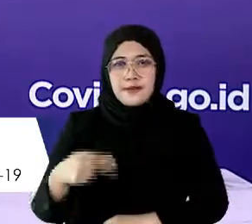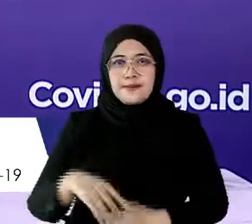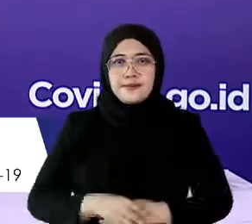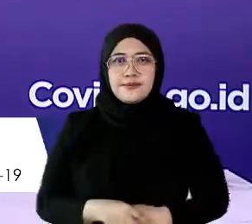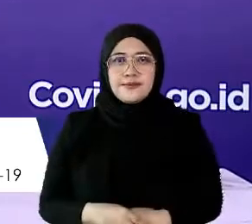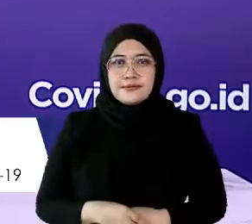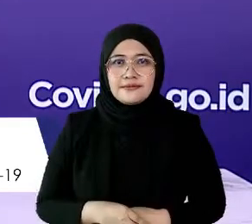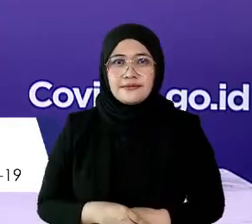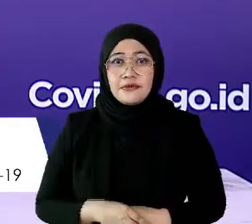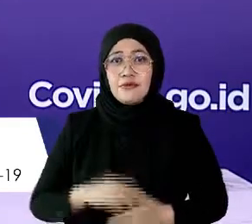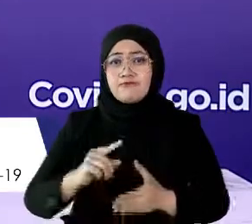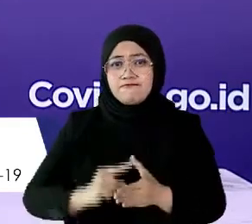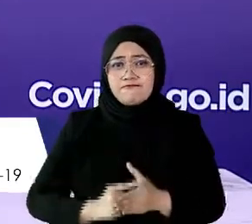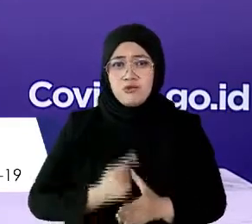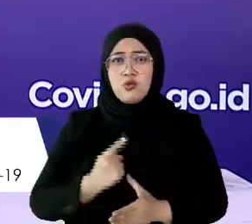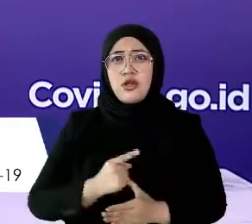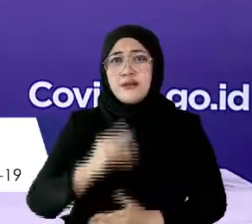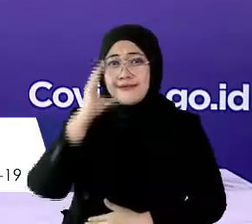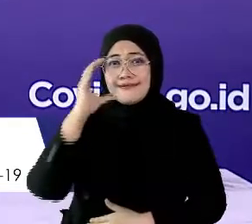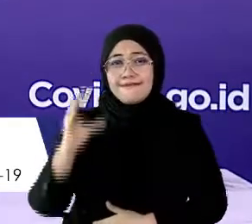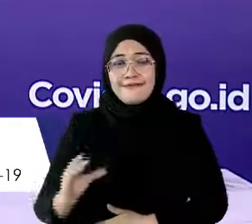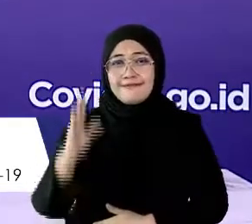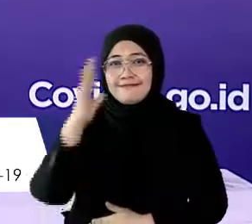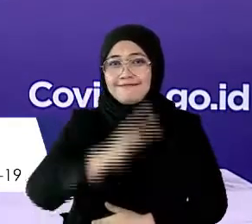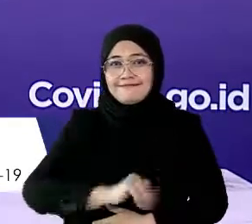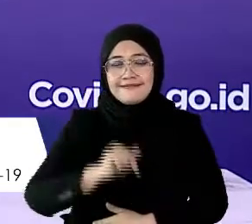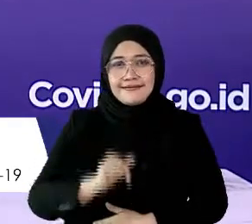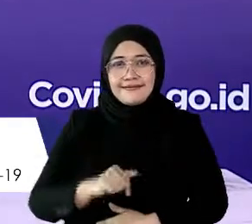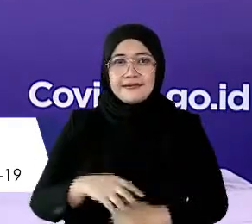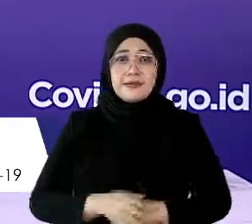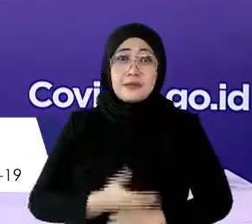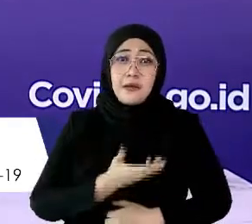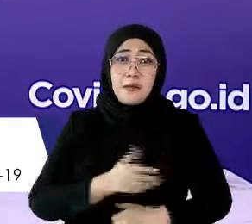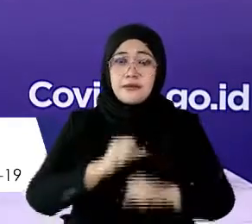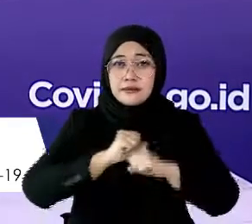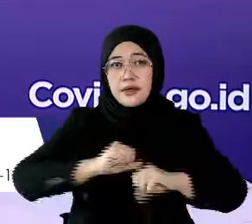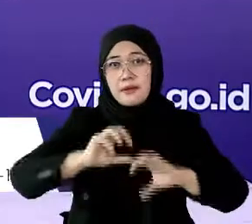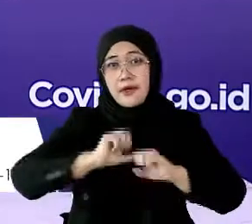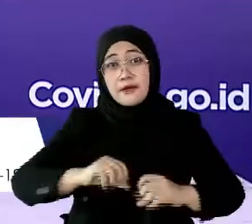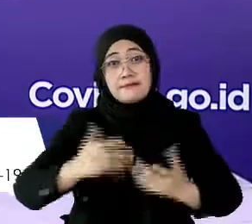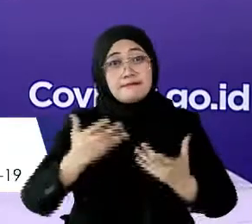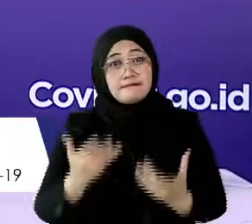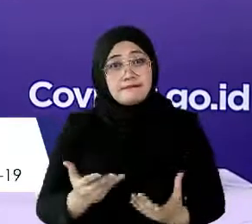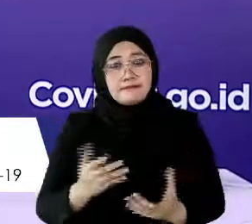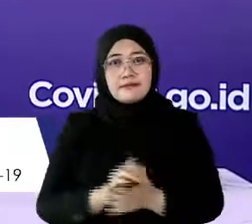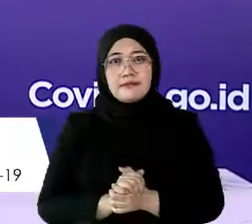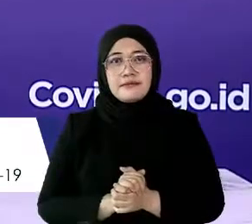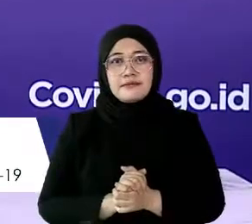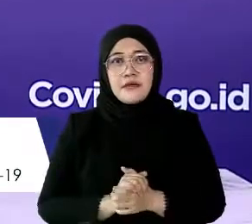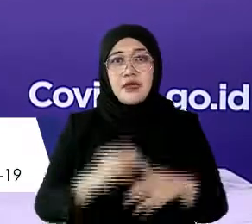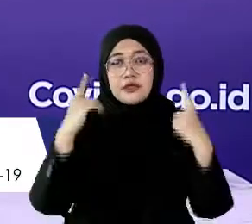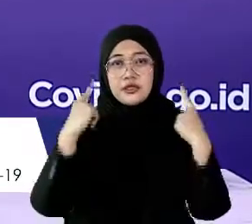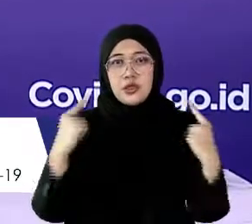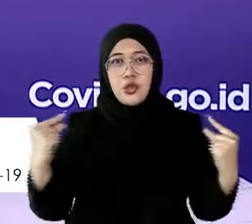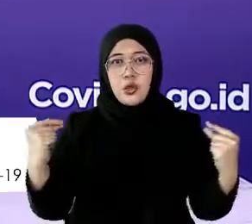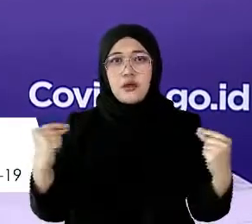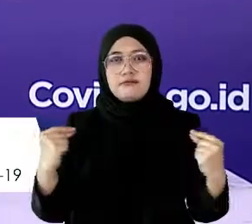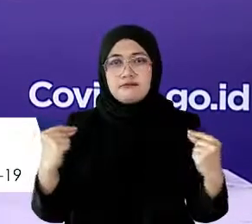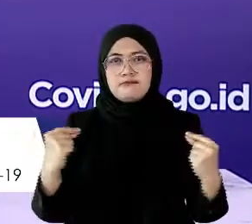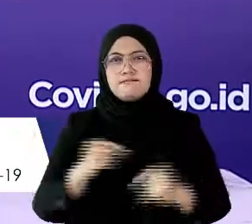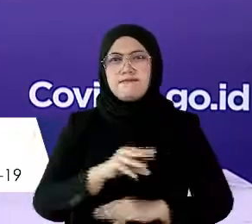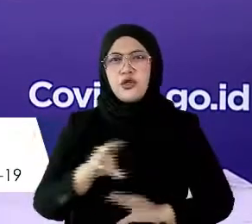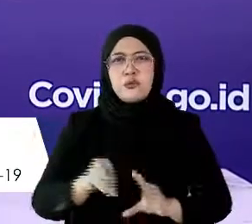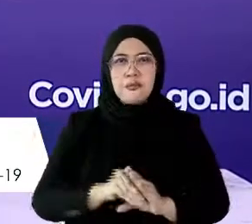untuk memulai sesi Hari ini saya ingin menyampaikan bahwa pulau Jawa